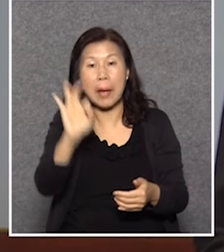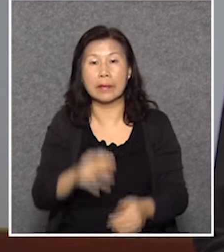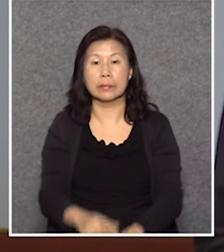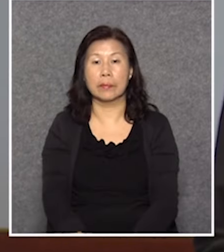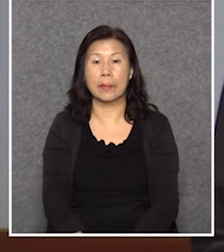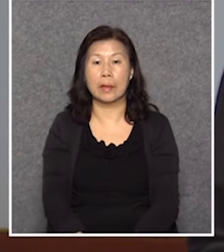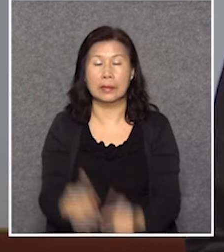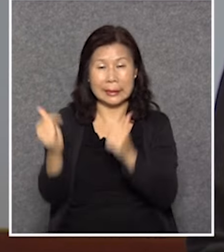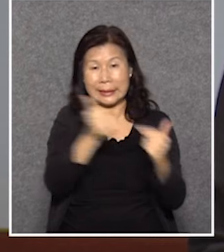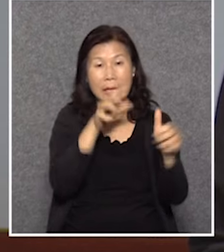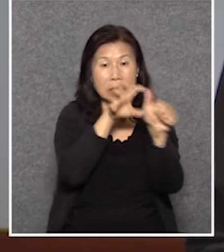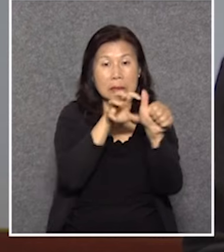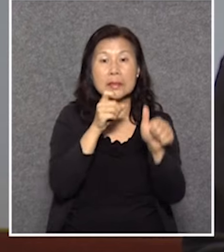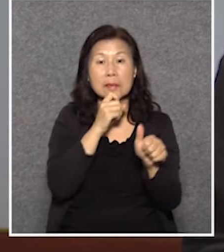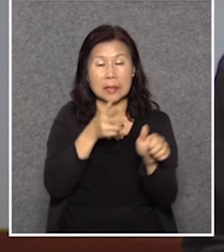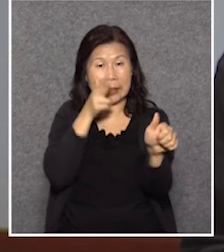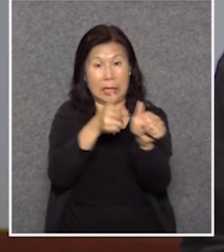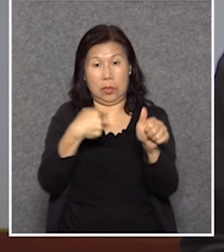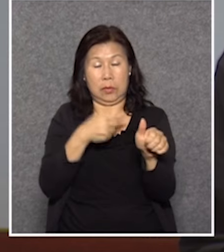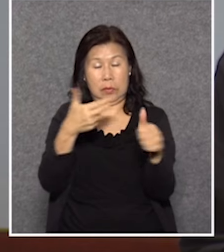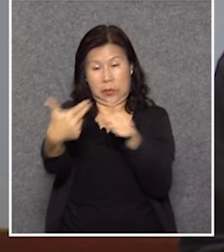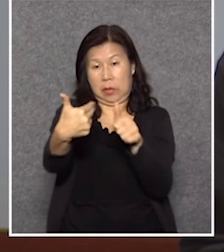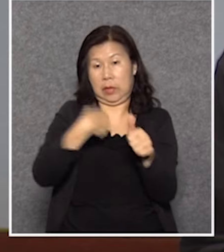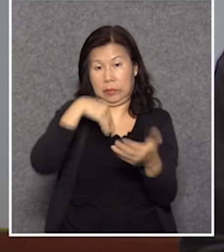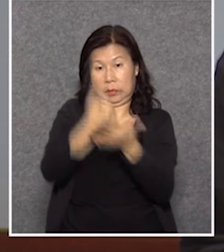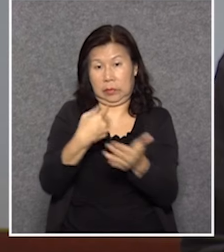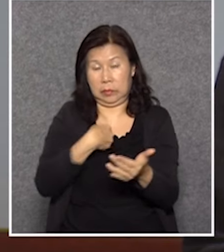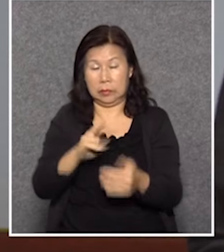你繼續鬧啦。有一日佢開槍殺我，係咪？